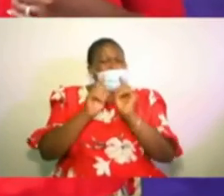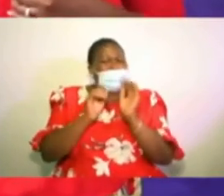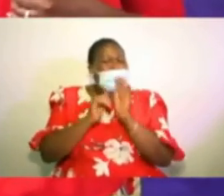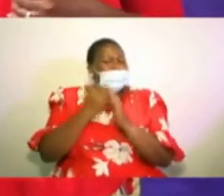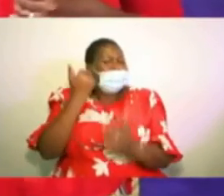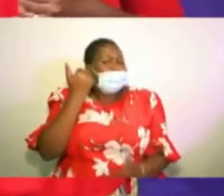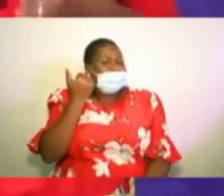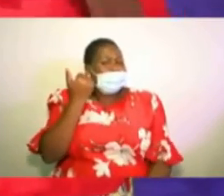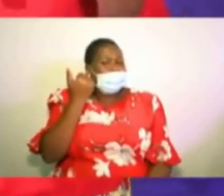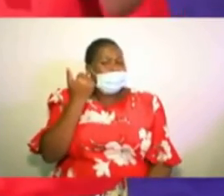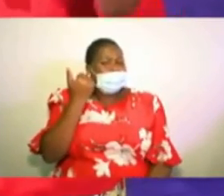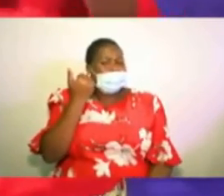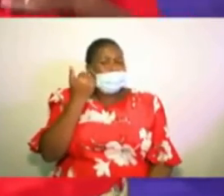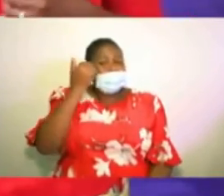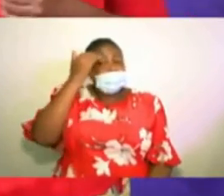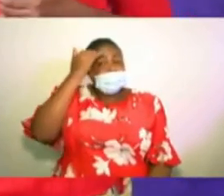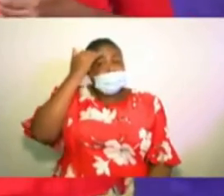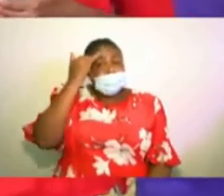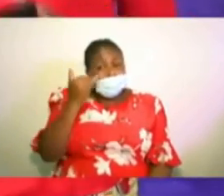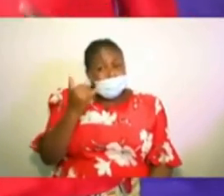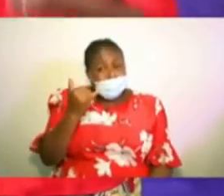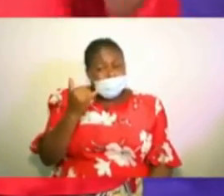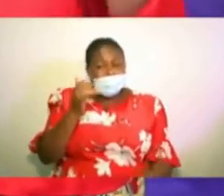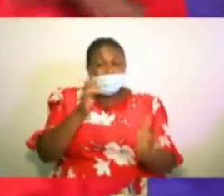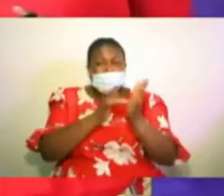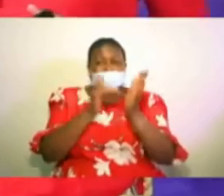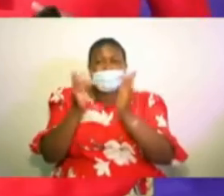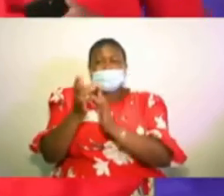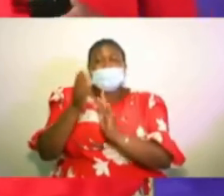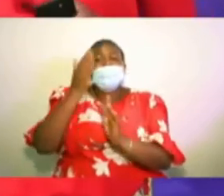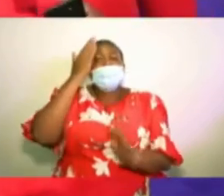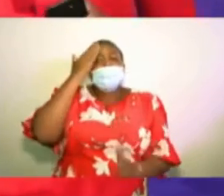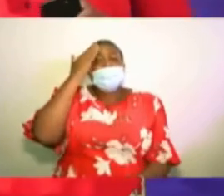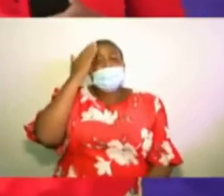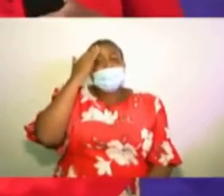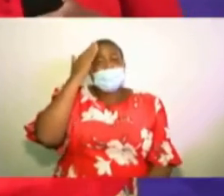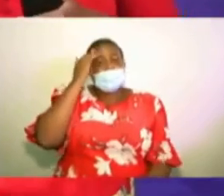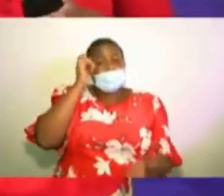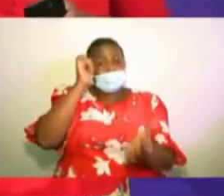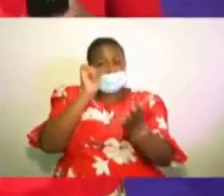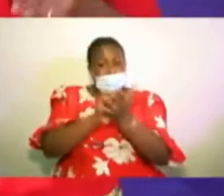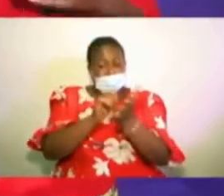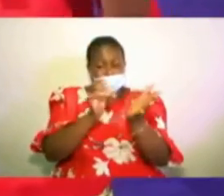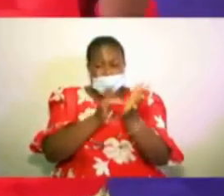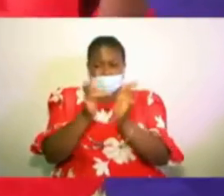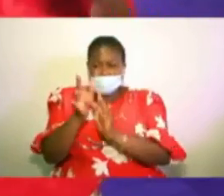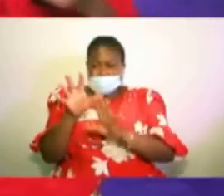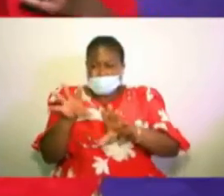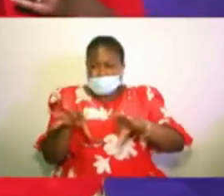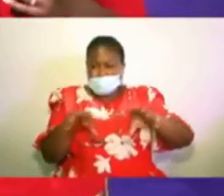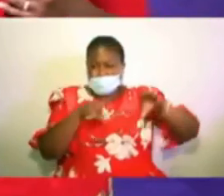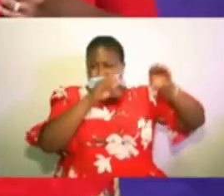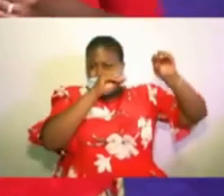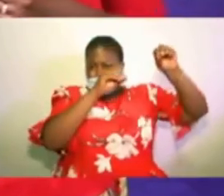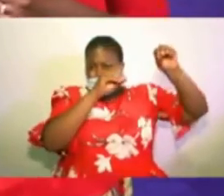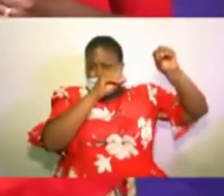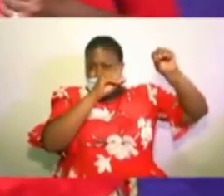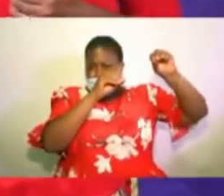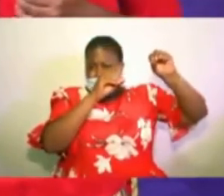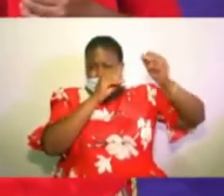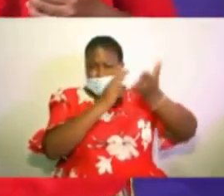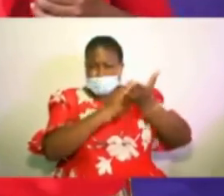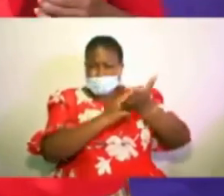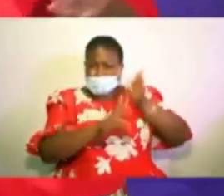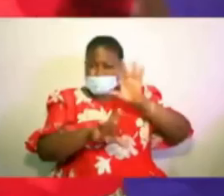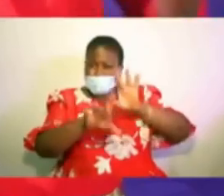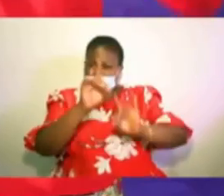Was because c'était parce que he knew il savait that after his departure, qu'après son départ, the Spirit of